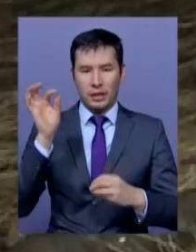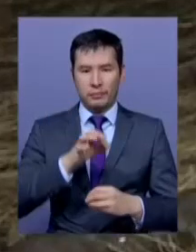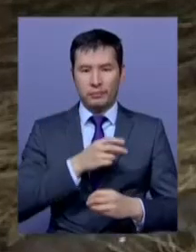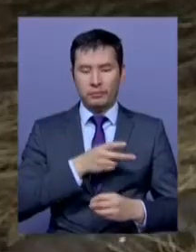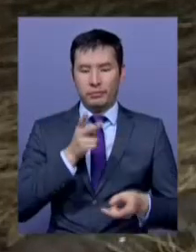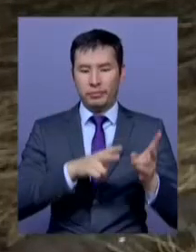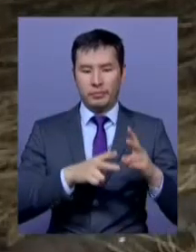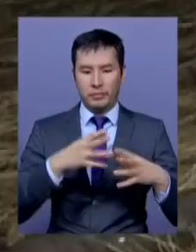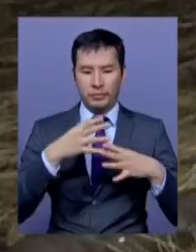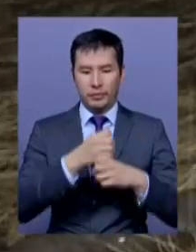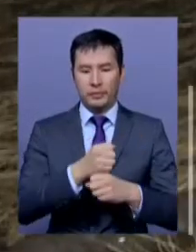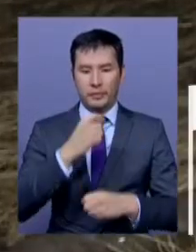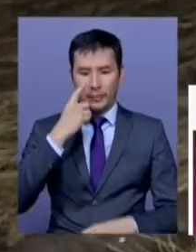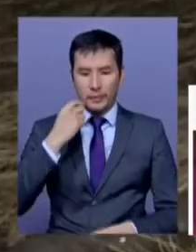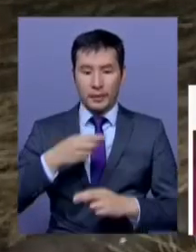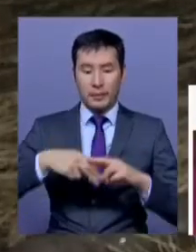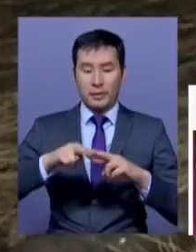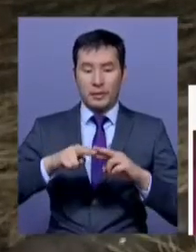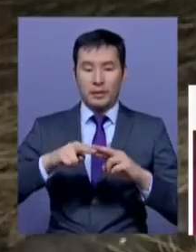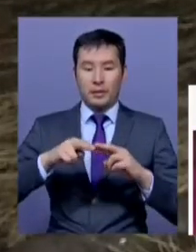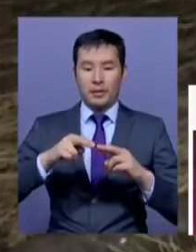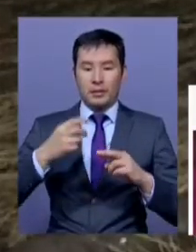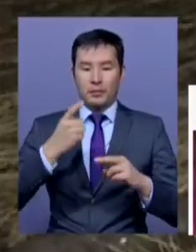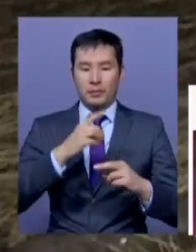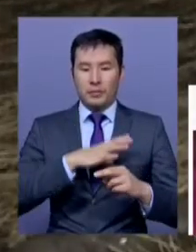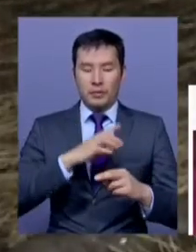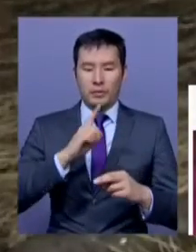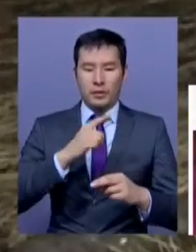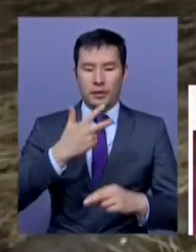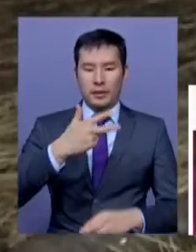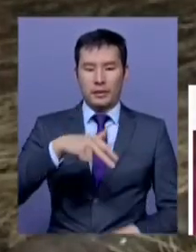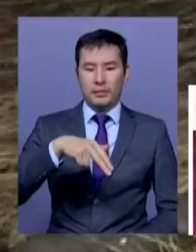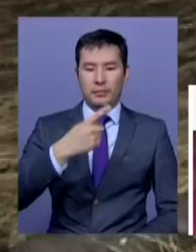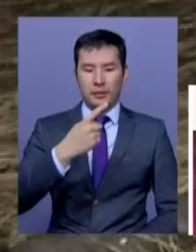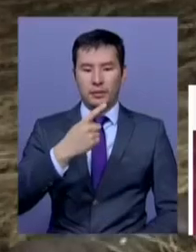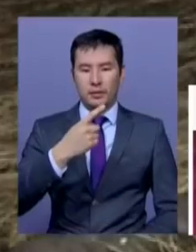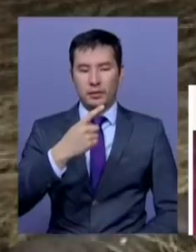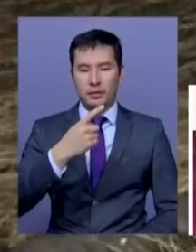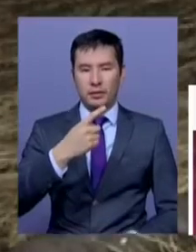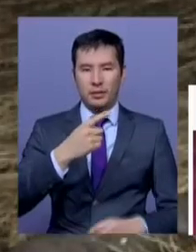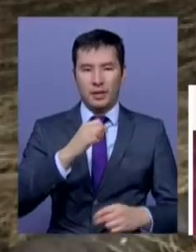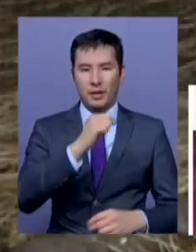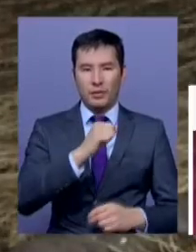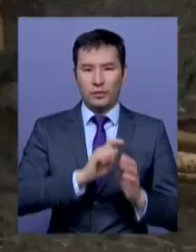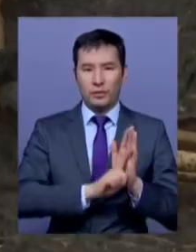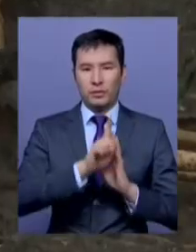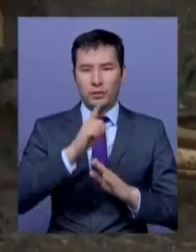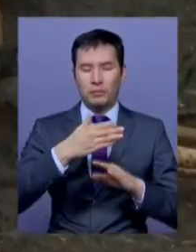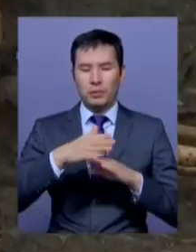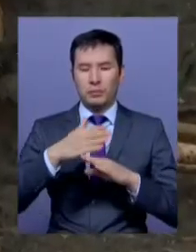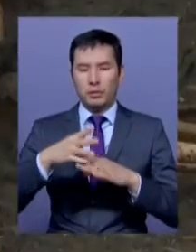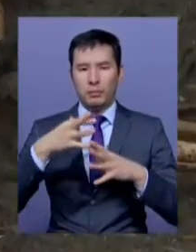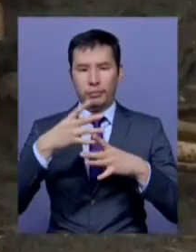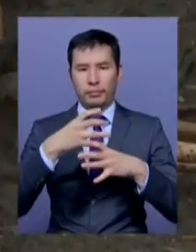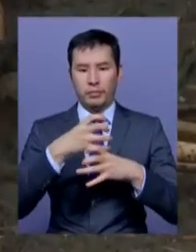сначала сжигали их. Біз қазды өсірумен 5 жыл айналысамыз. 31 тамыздан бастап құс қырыла бастады. Бұрын шамамен 6000 бас қаз